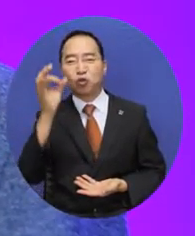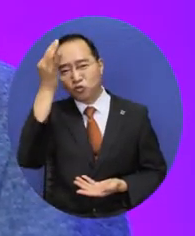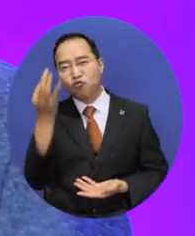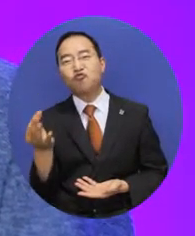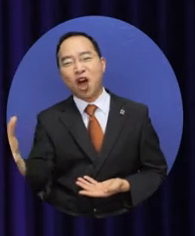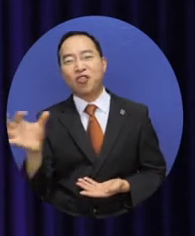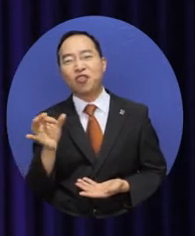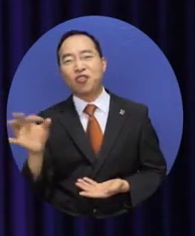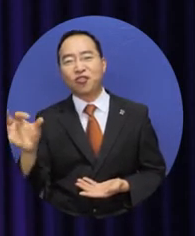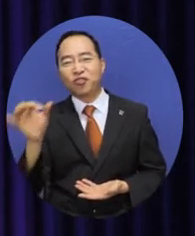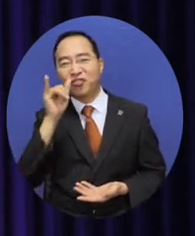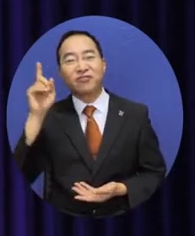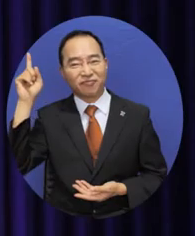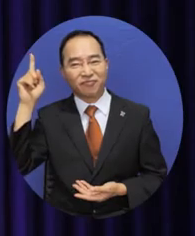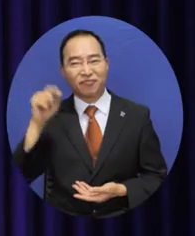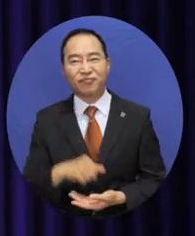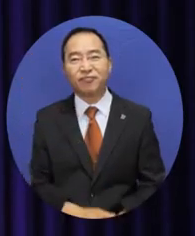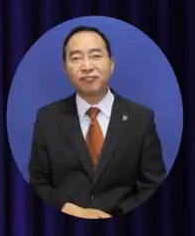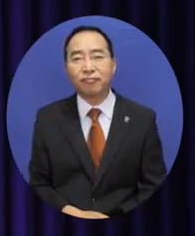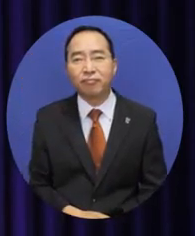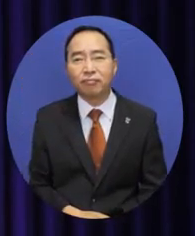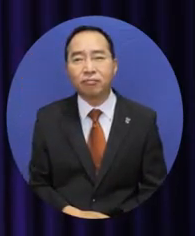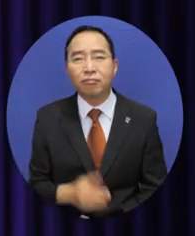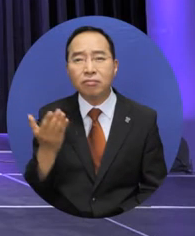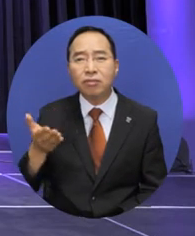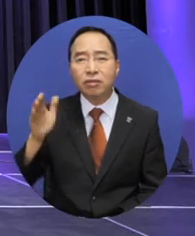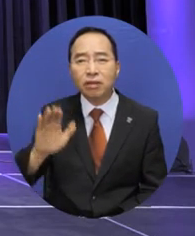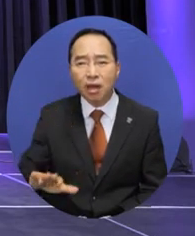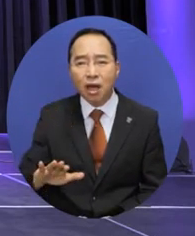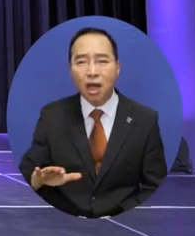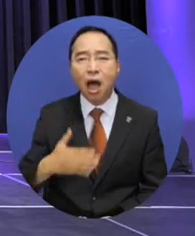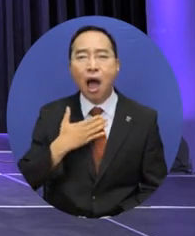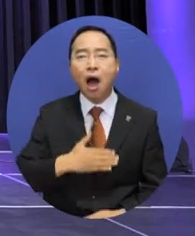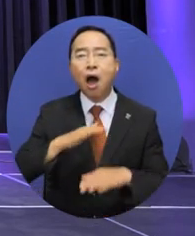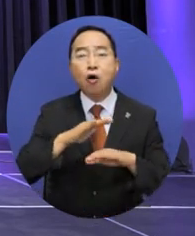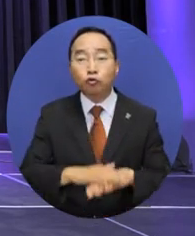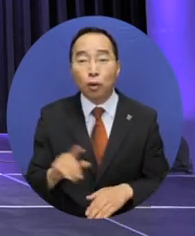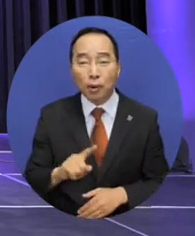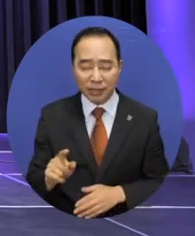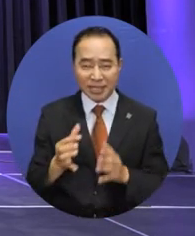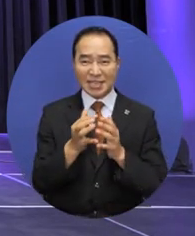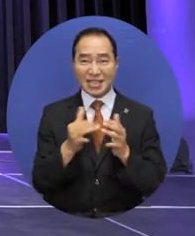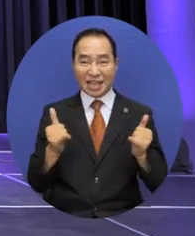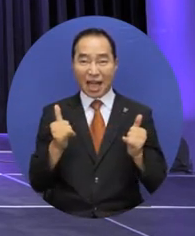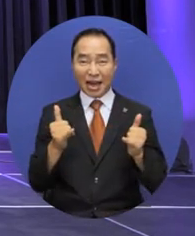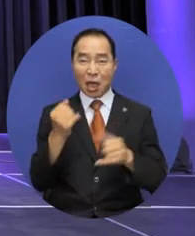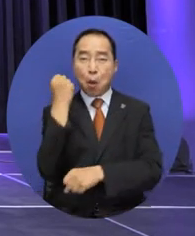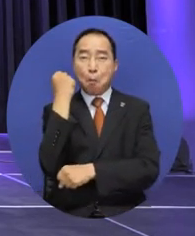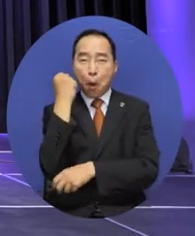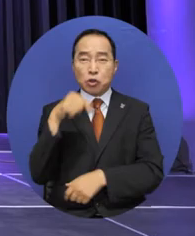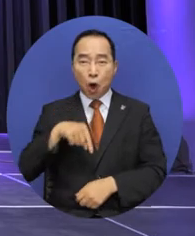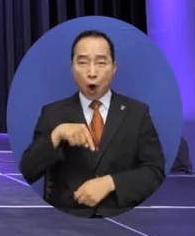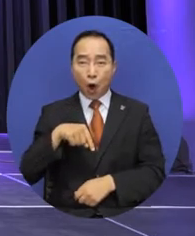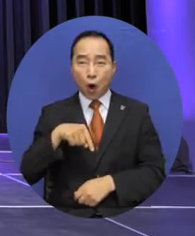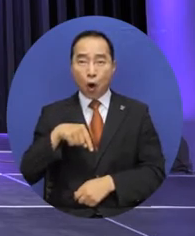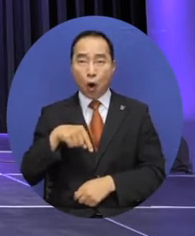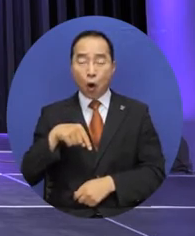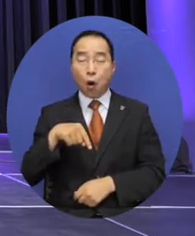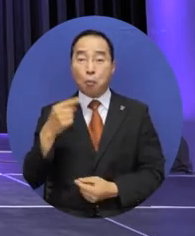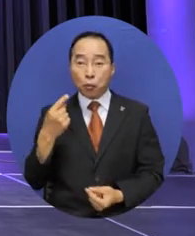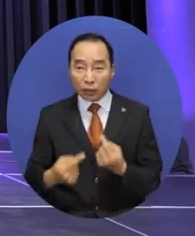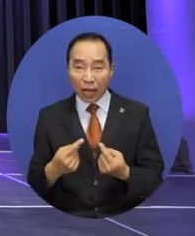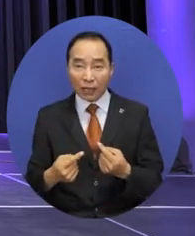있습니다. 자, 그러나 우리가 알아야 될 것은 인간의 본성보다 타자와 맥락이 더